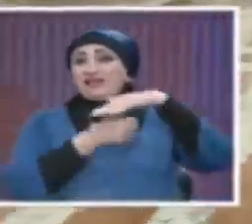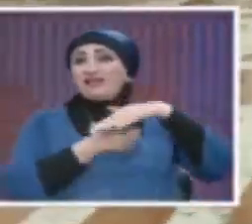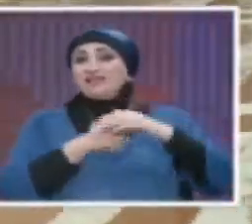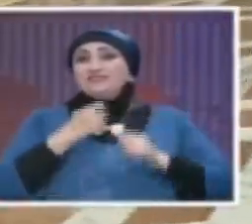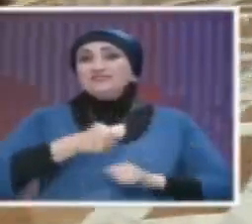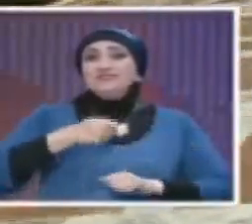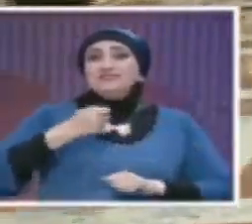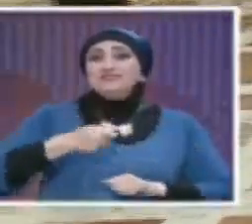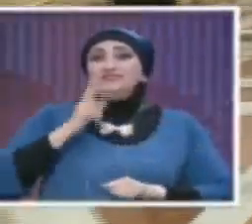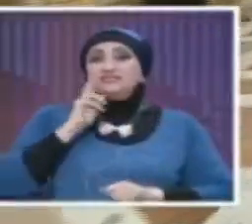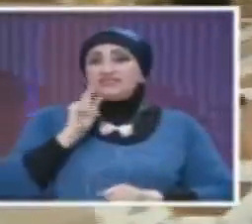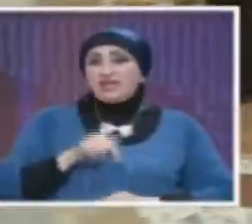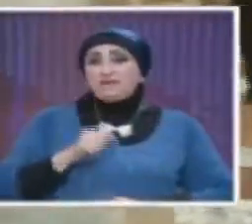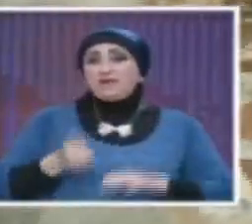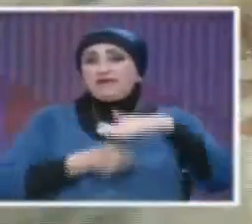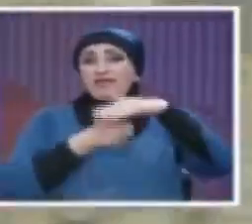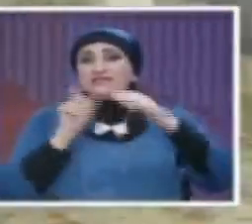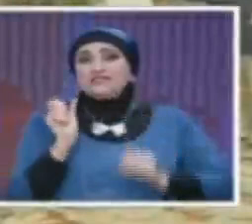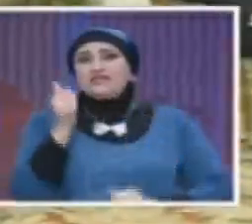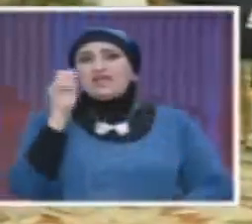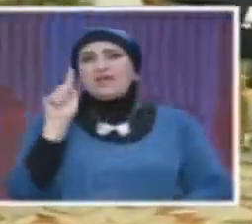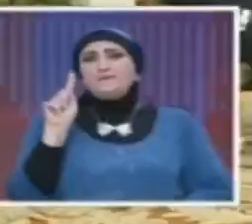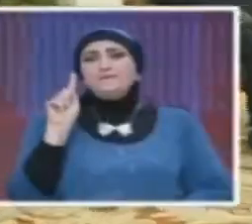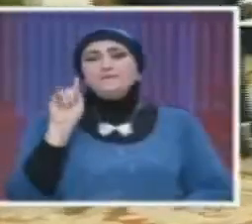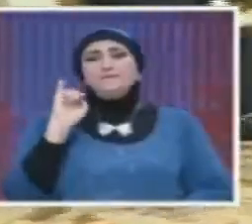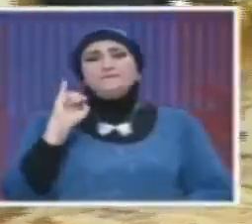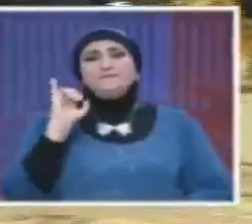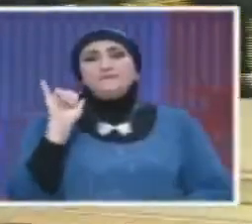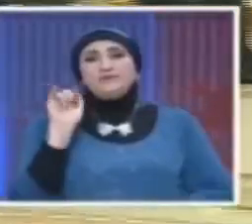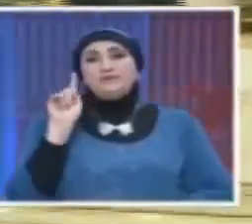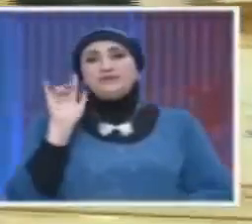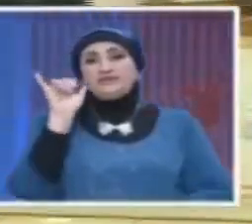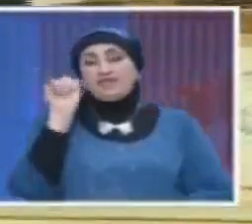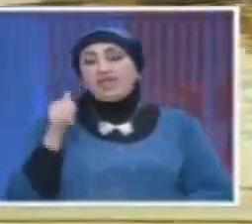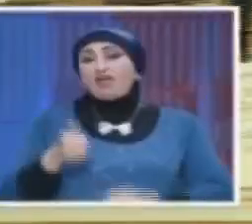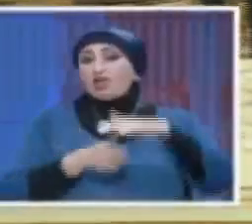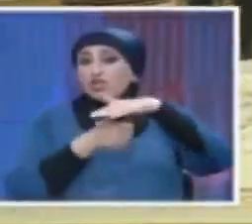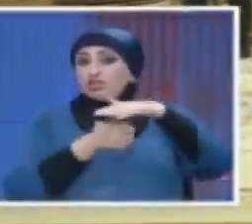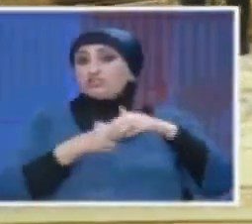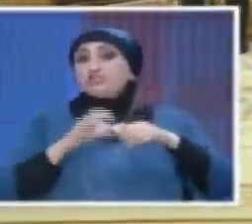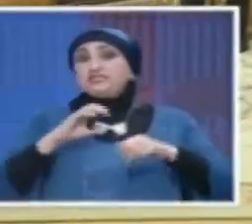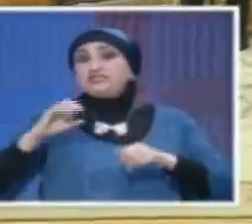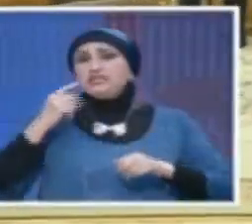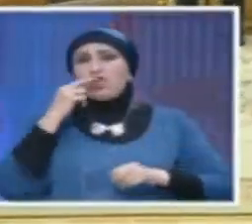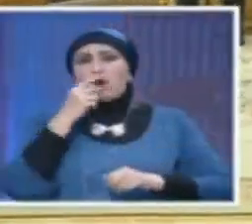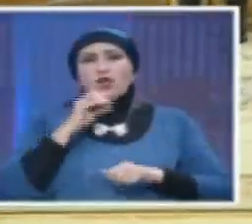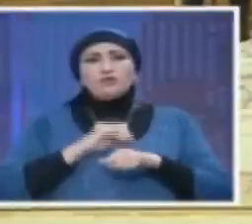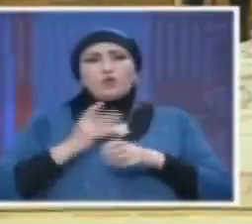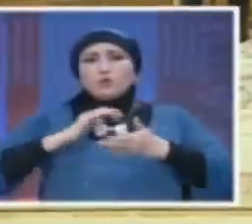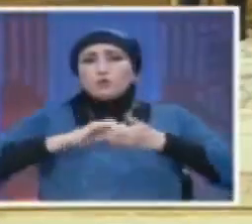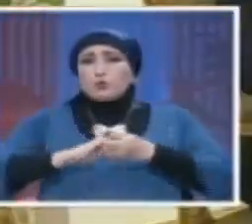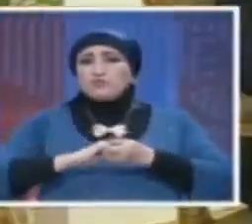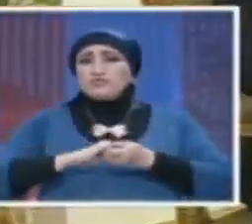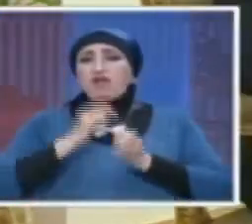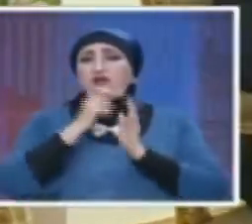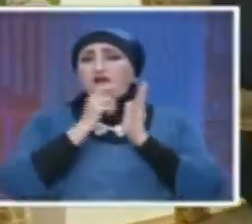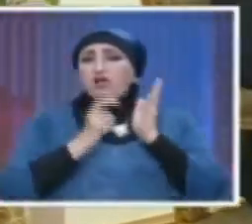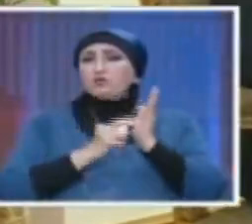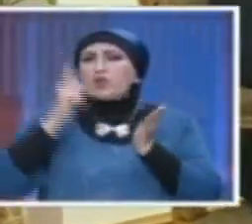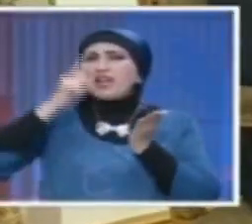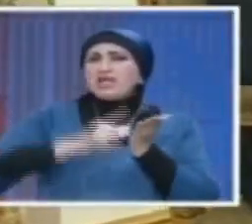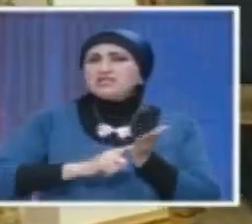خلال استقباله رئيس ناميبيا الأسبق، الرئيس السيسي يؤكد مساعي مصر للتوصل لاتفاق قانوني